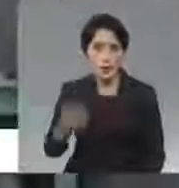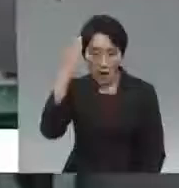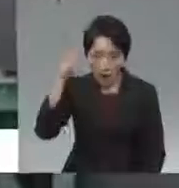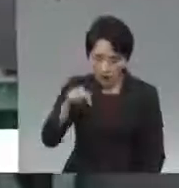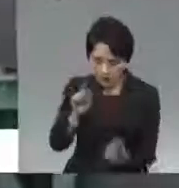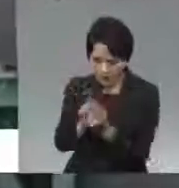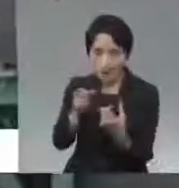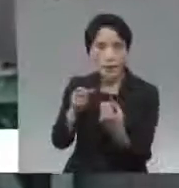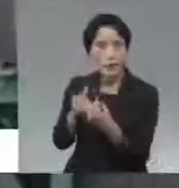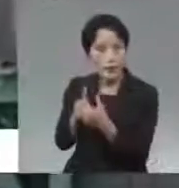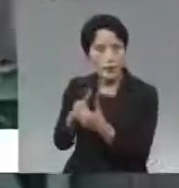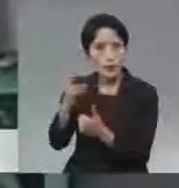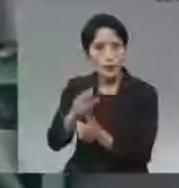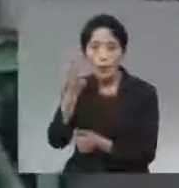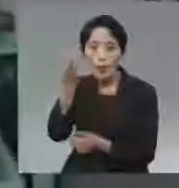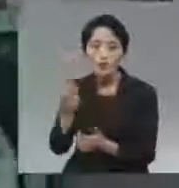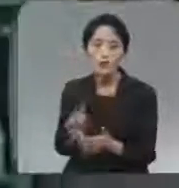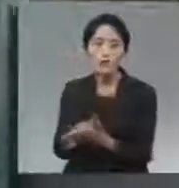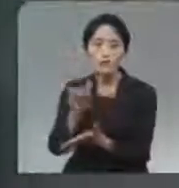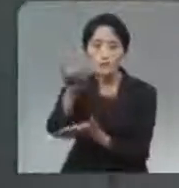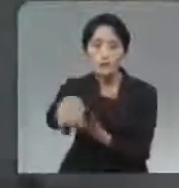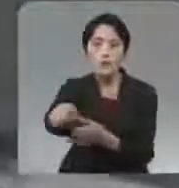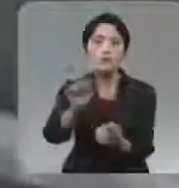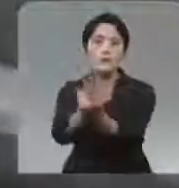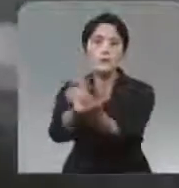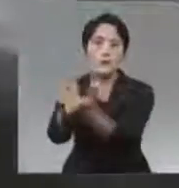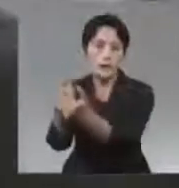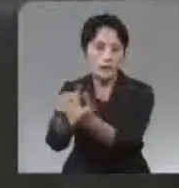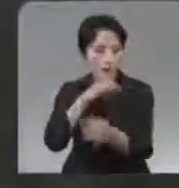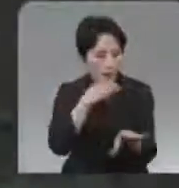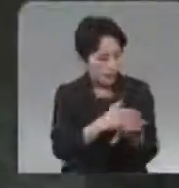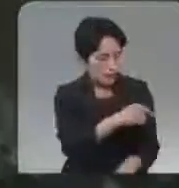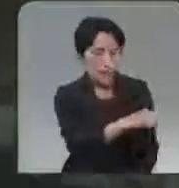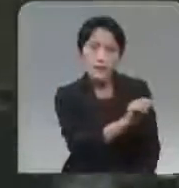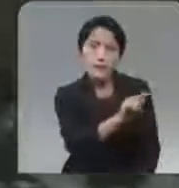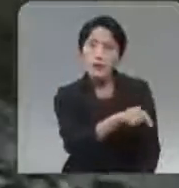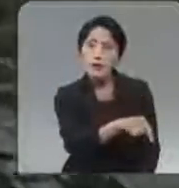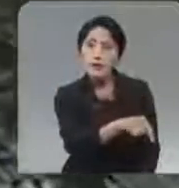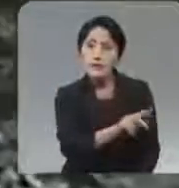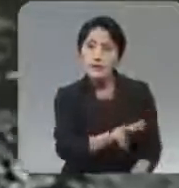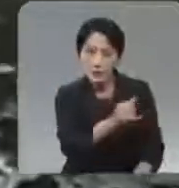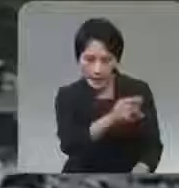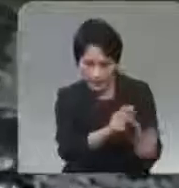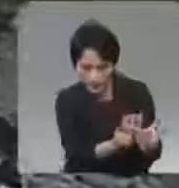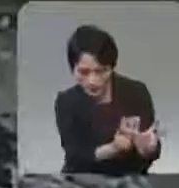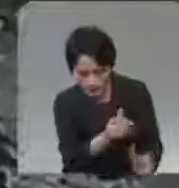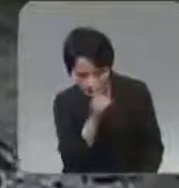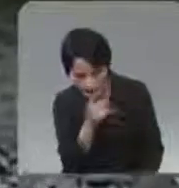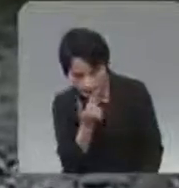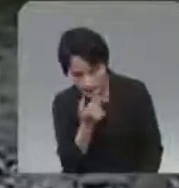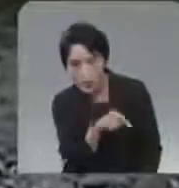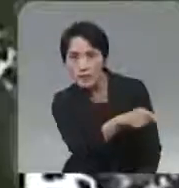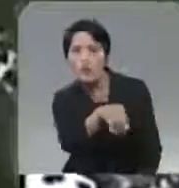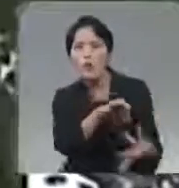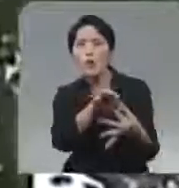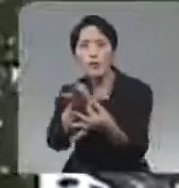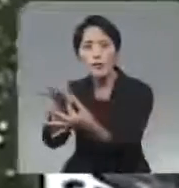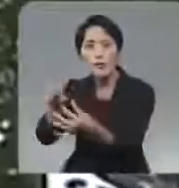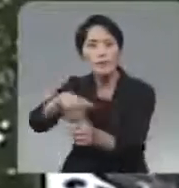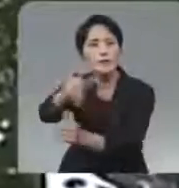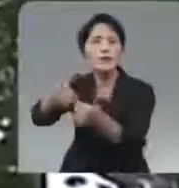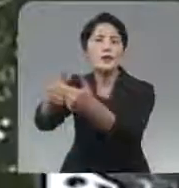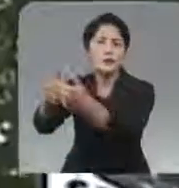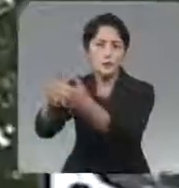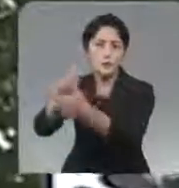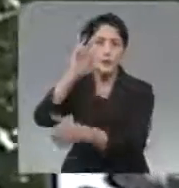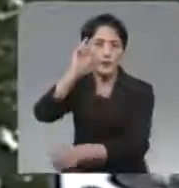30日iaea の発表を受けてアメリカと緊密な協力のもと北韓の核活動への監視